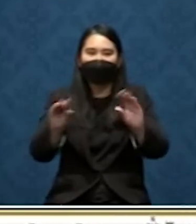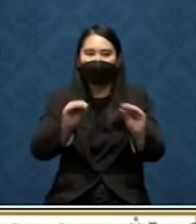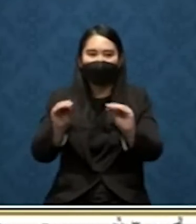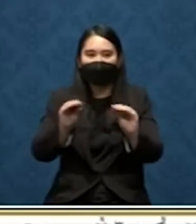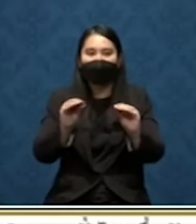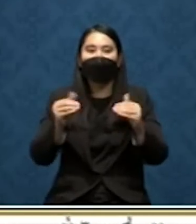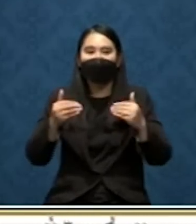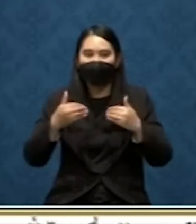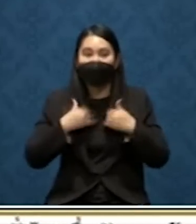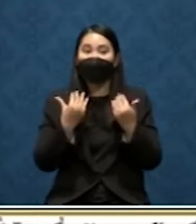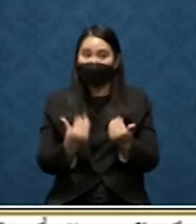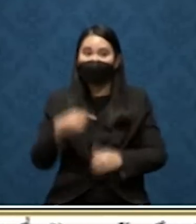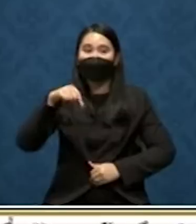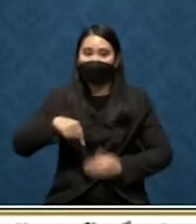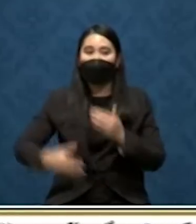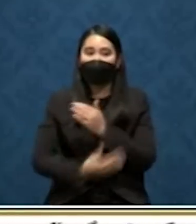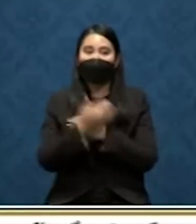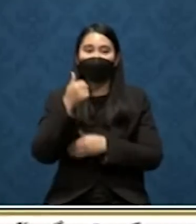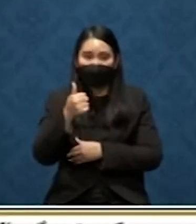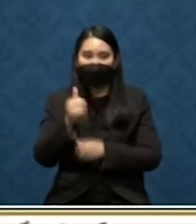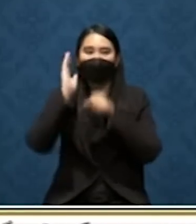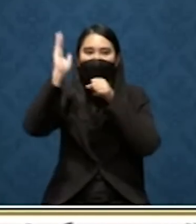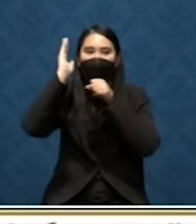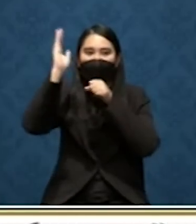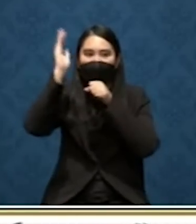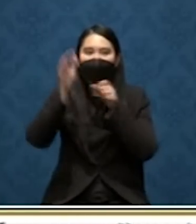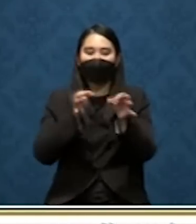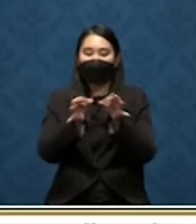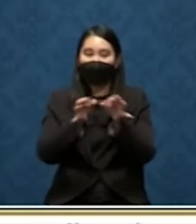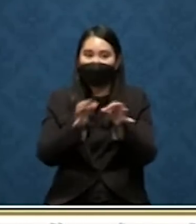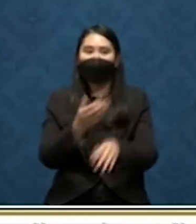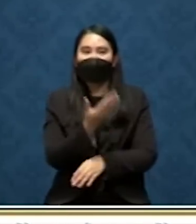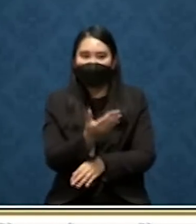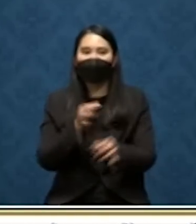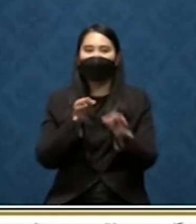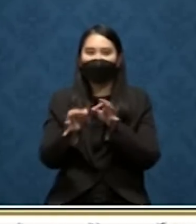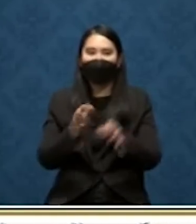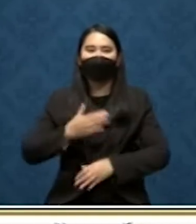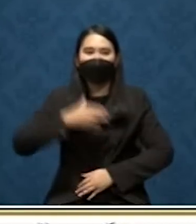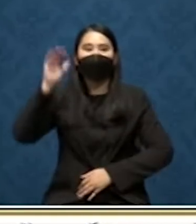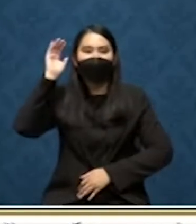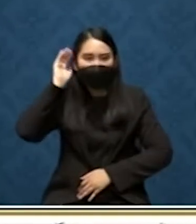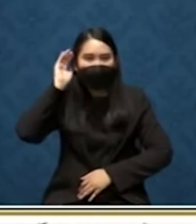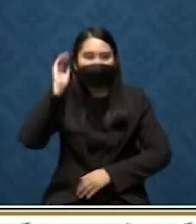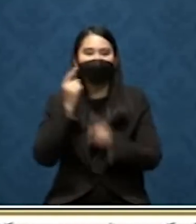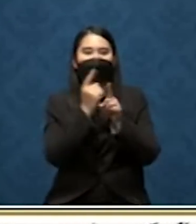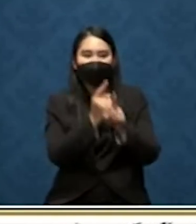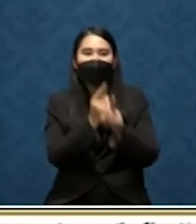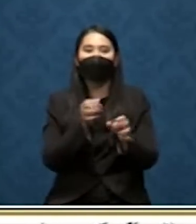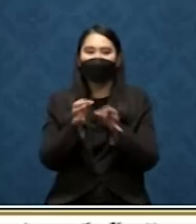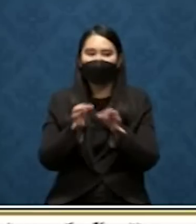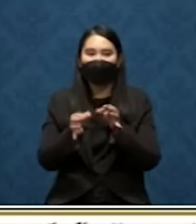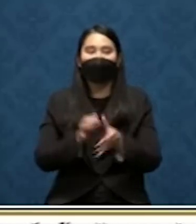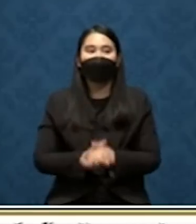ึผมกคิดวานคือพื้นที่ือโอกาสทได้ชแจงไครับวทานเกได้ชยแง ผมก็เชอครัวท่าน tahu vlogb